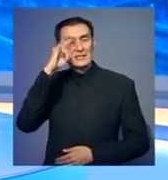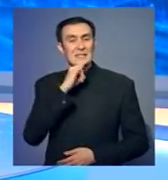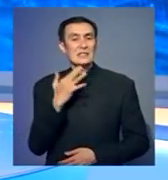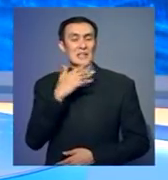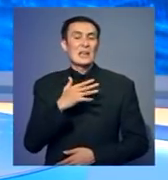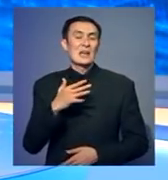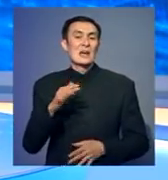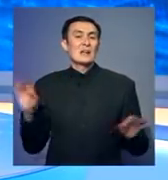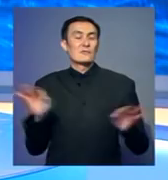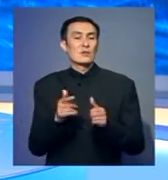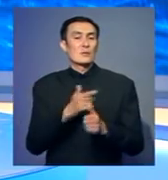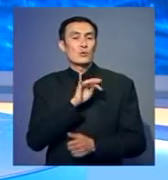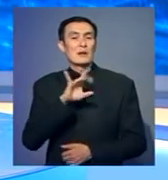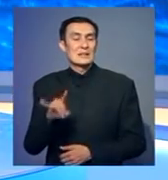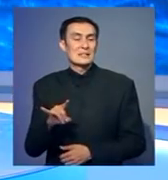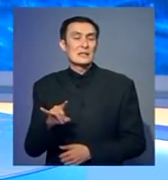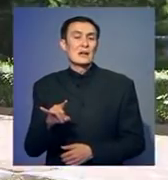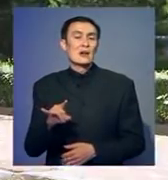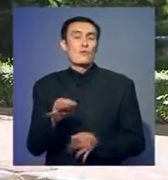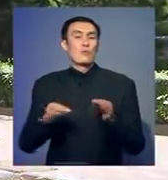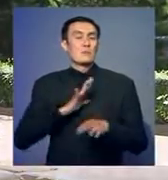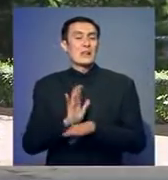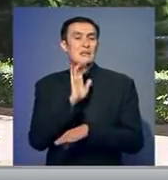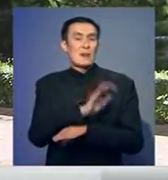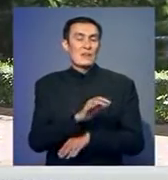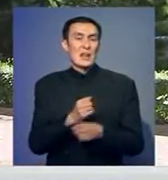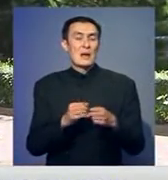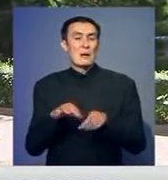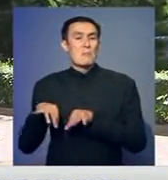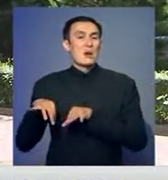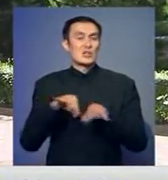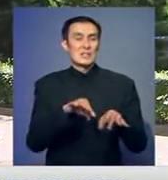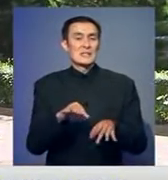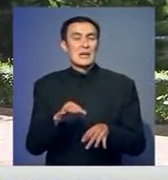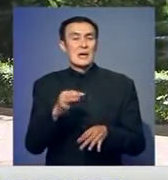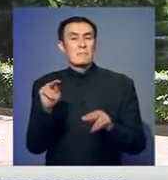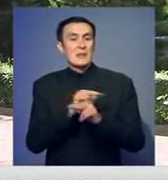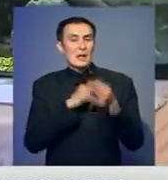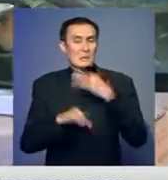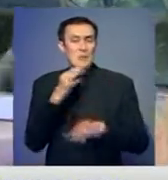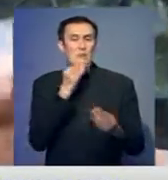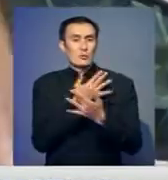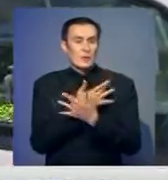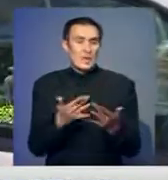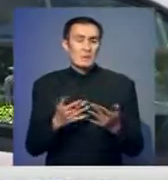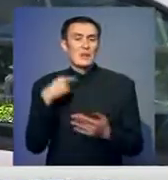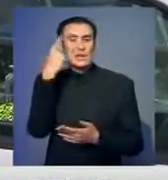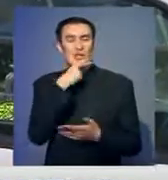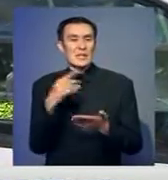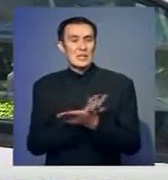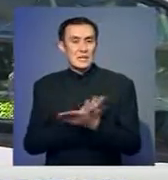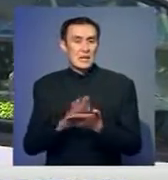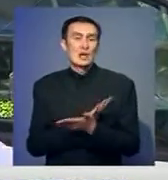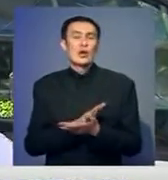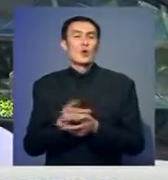Казахской национальной консерватории имени Курмангазы в Туркестанскую область отправились первые машины с медикаментами, продуктами питания